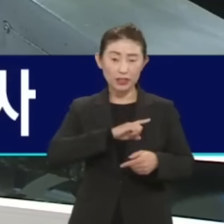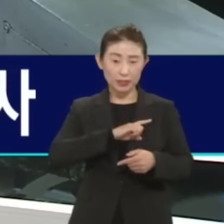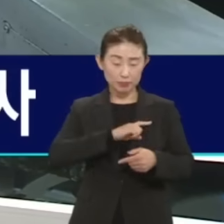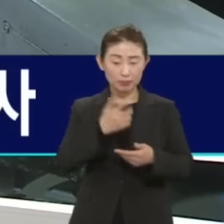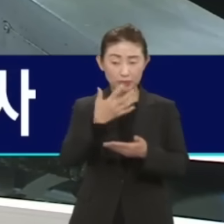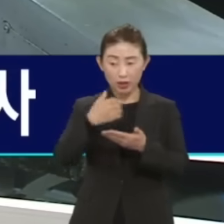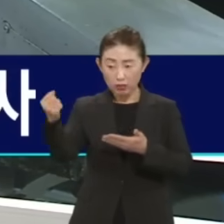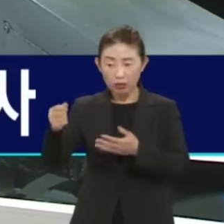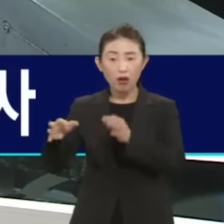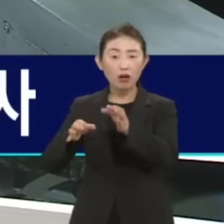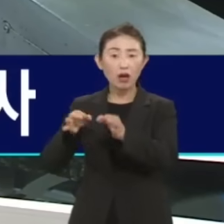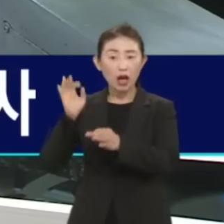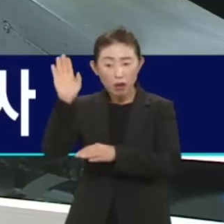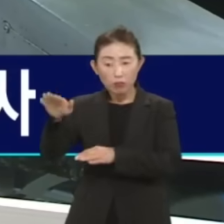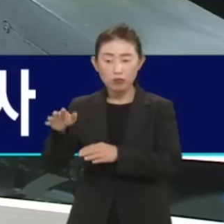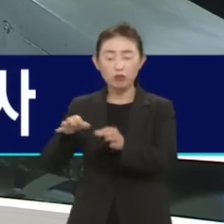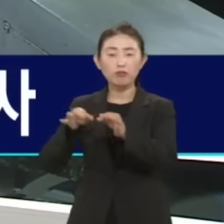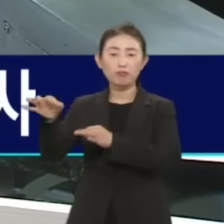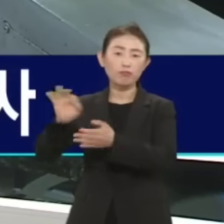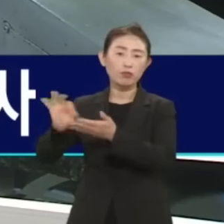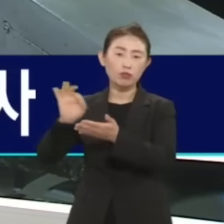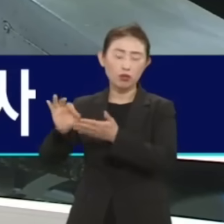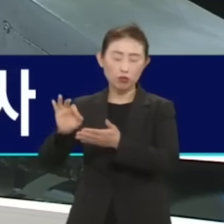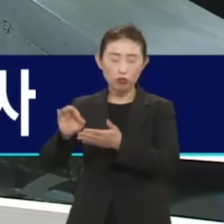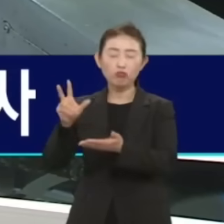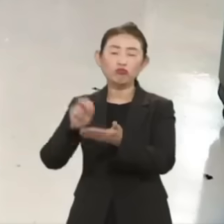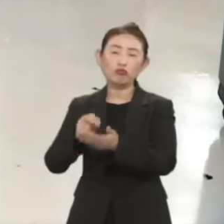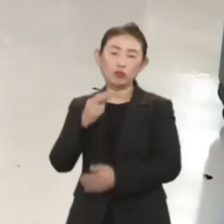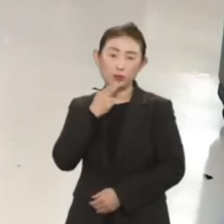그런 판단이 나왔는지 이수복 기자가 전해드립니다.